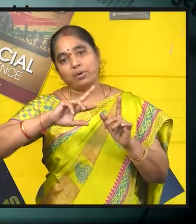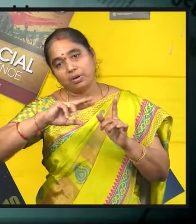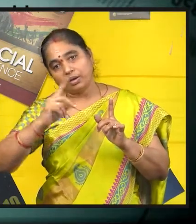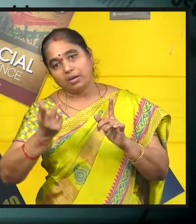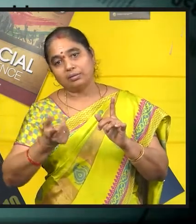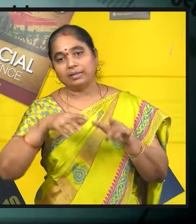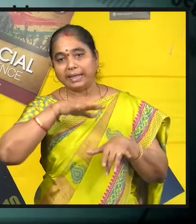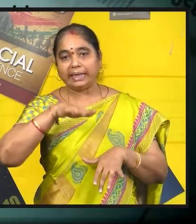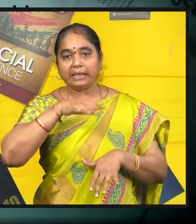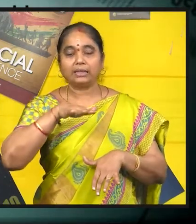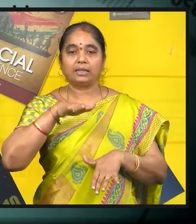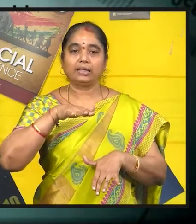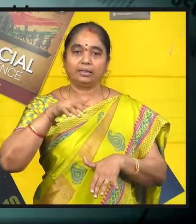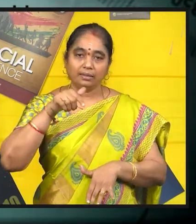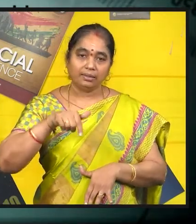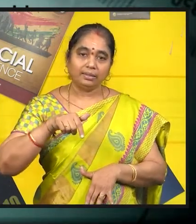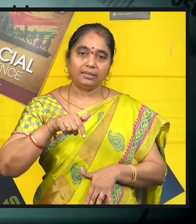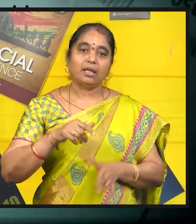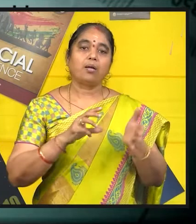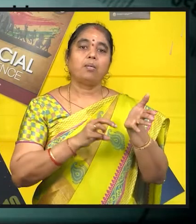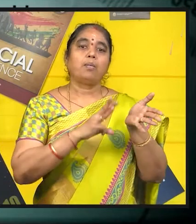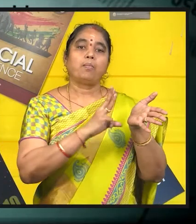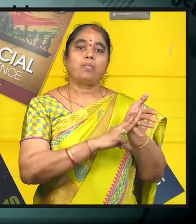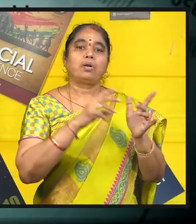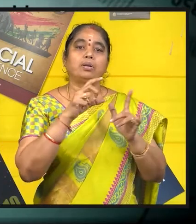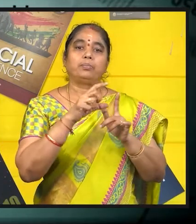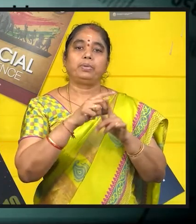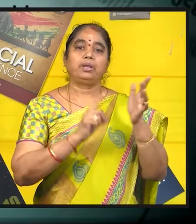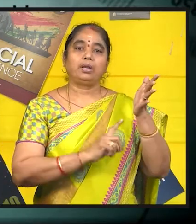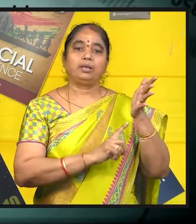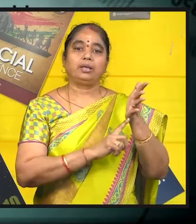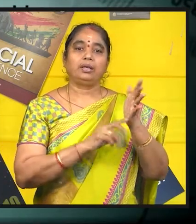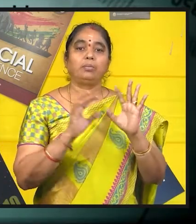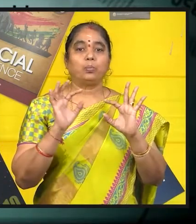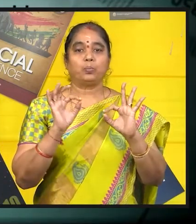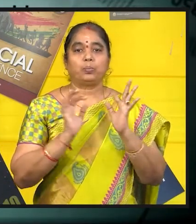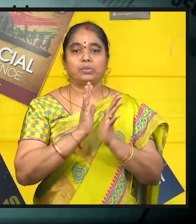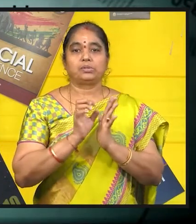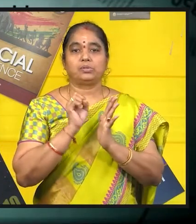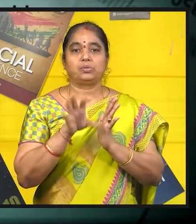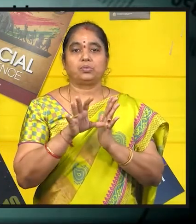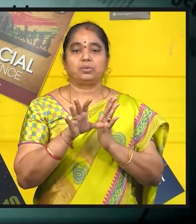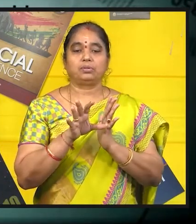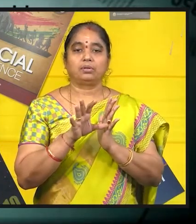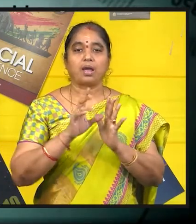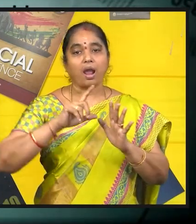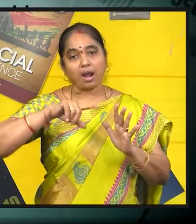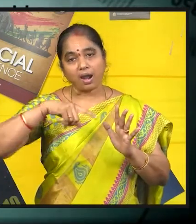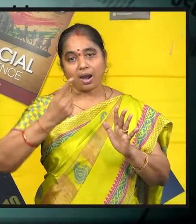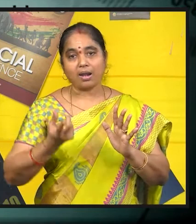அல்லது அவைகளினுடைய இடங்களை இந்த நவீன ஆவர்த்தன அட்டவணையானது என்ன செய்கிறதுன்னு சொன்னால், உறுதிப்படுத்துகிறது.